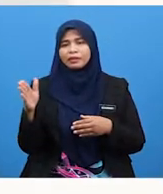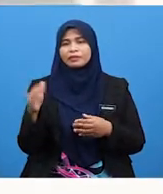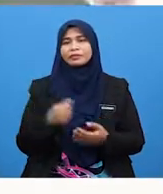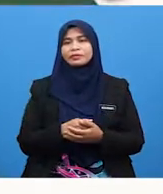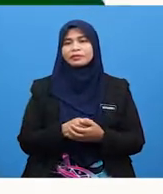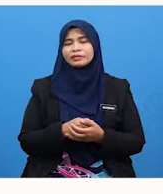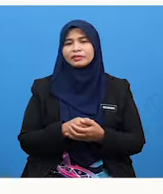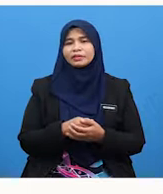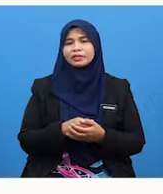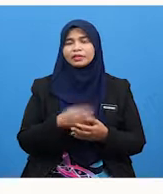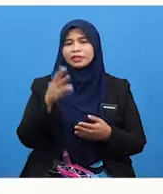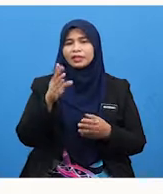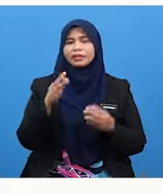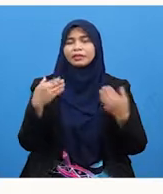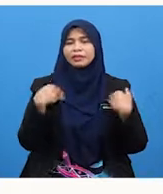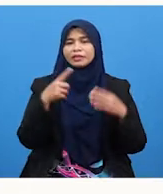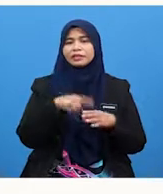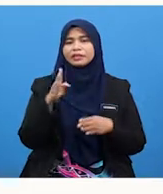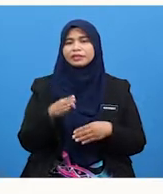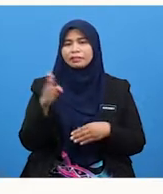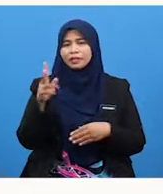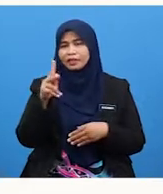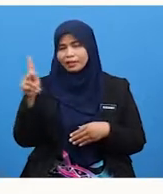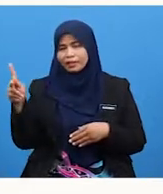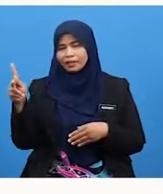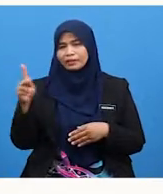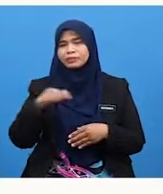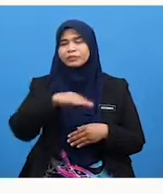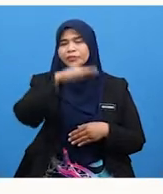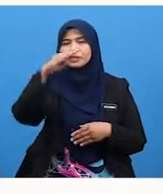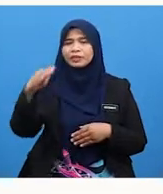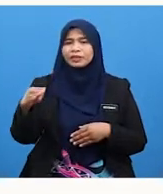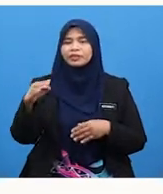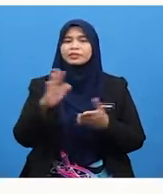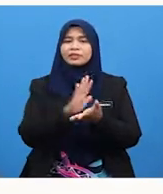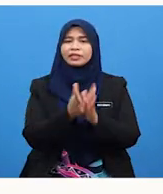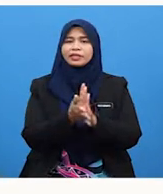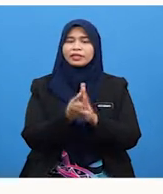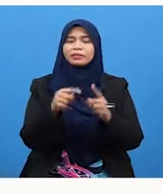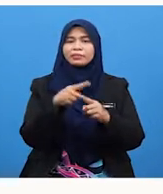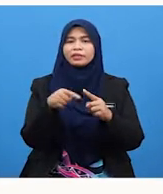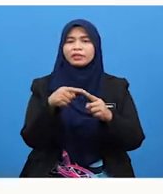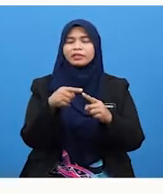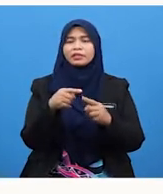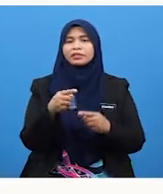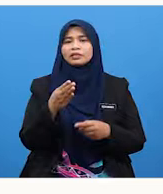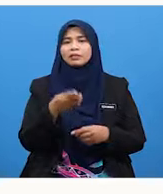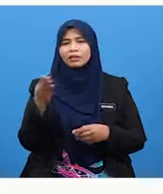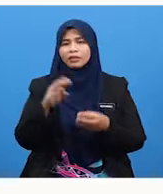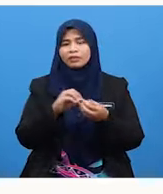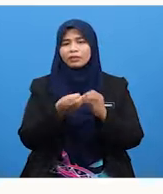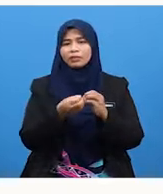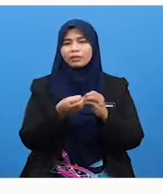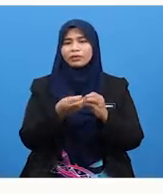Ya, 6 berada di sebelah kanan bukit. Jadi, apabila sebarang